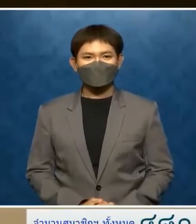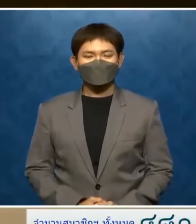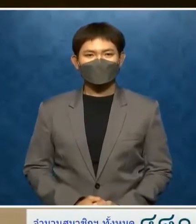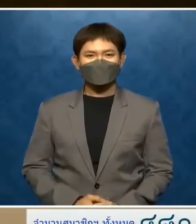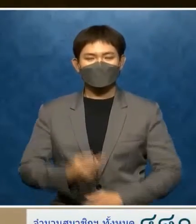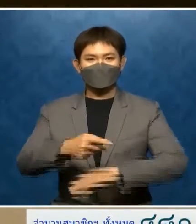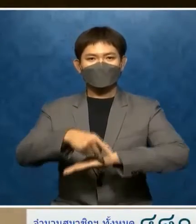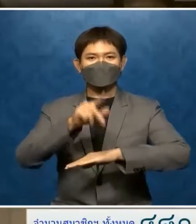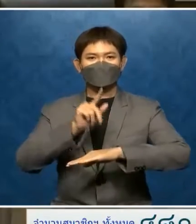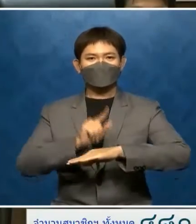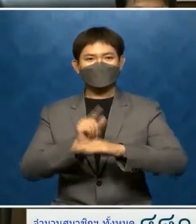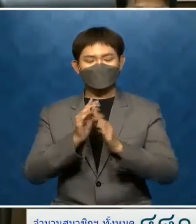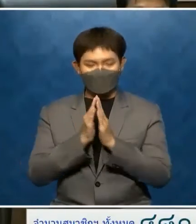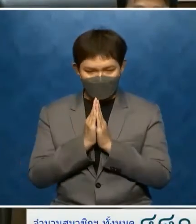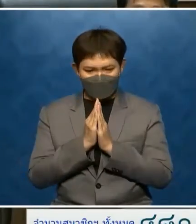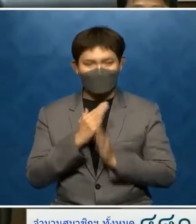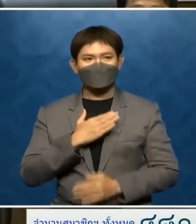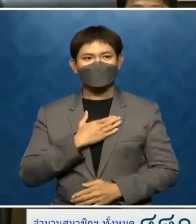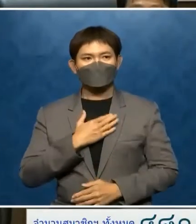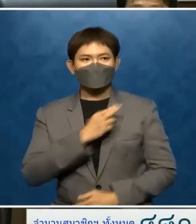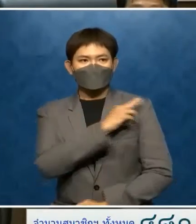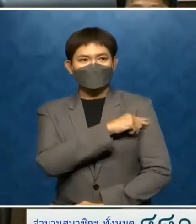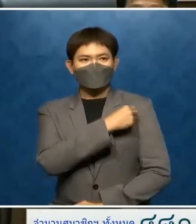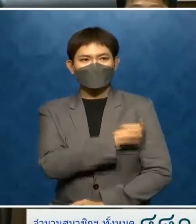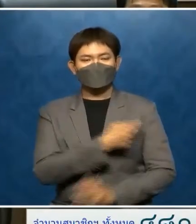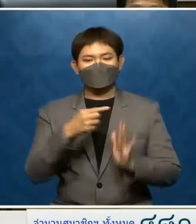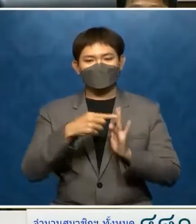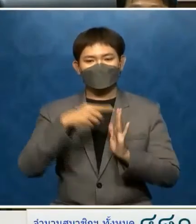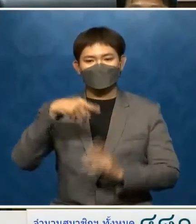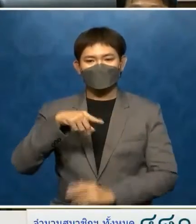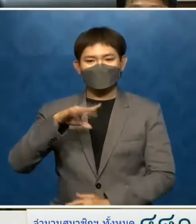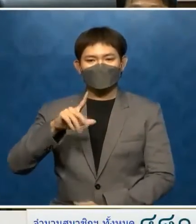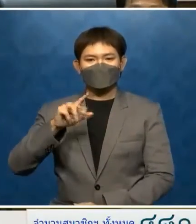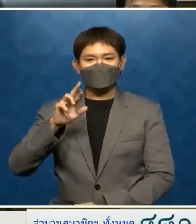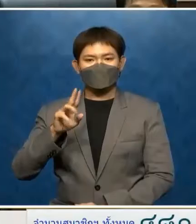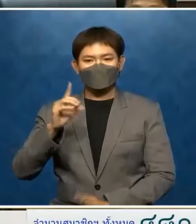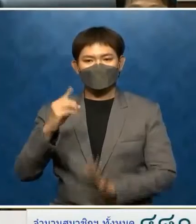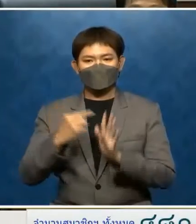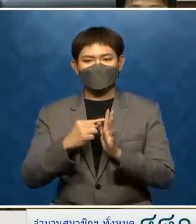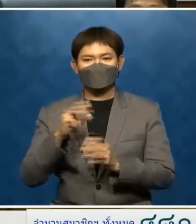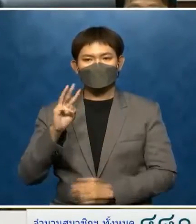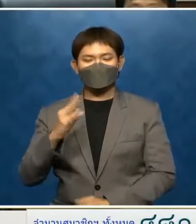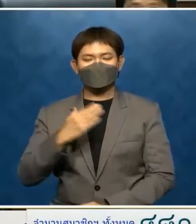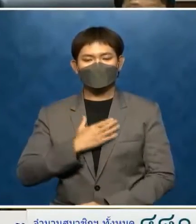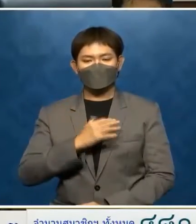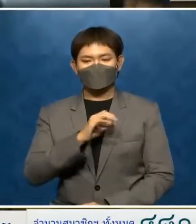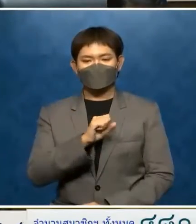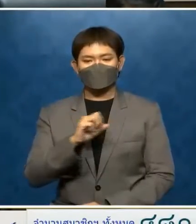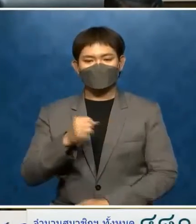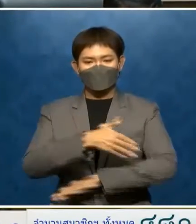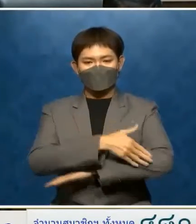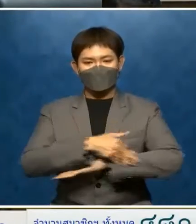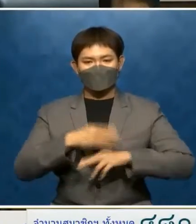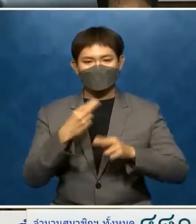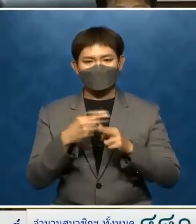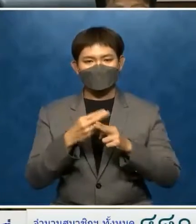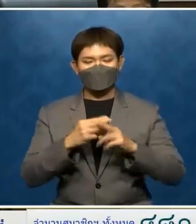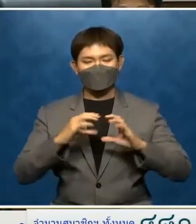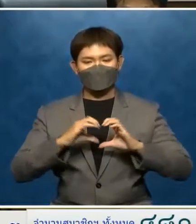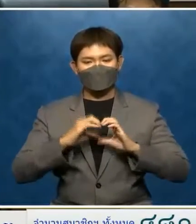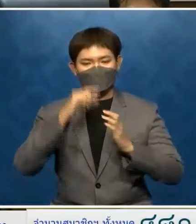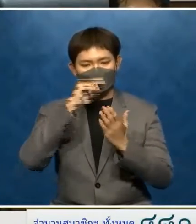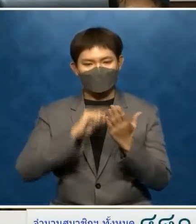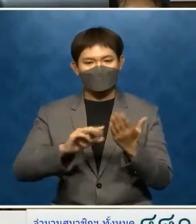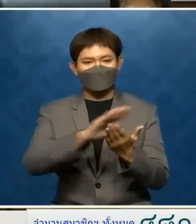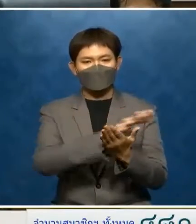เรีนธรมธานสภาที่ขอรบิสันแพ้จิงเพชดาว ตุกมีนา สมาชิสภาพุทธนรัศดอน แบบปชีระชื่อจากภักภูมใจไ